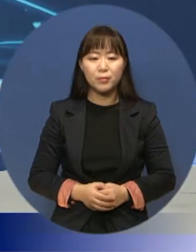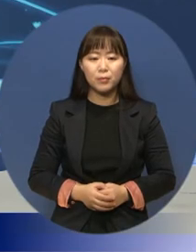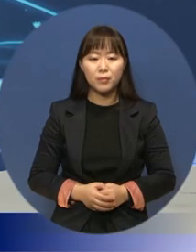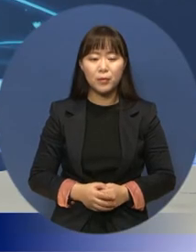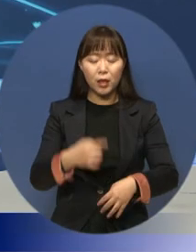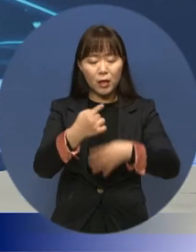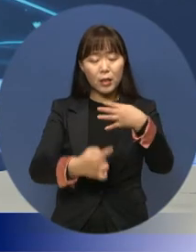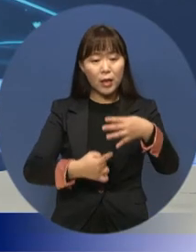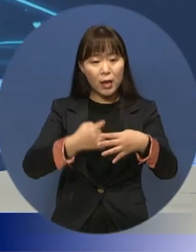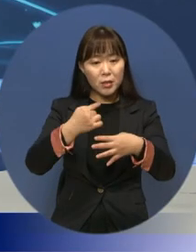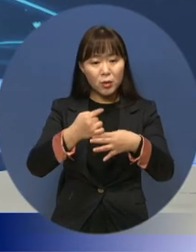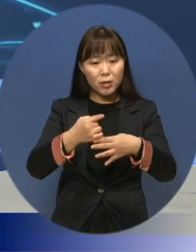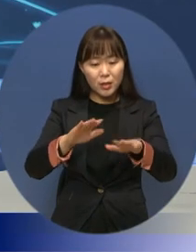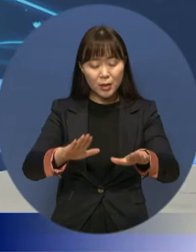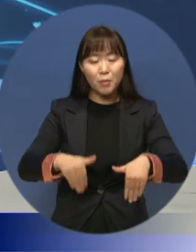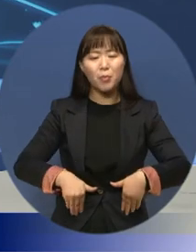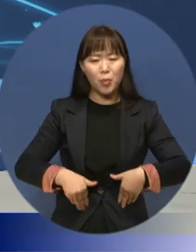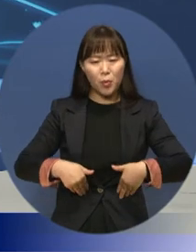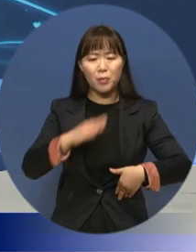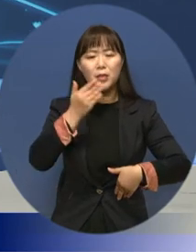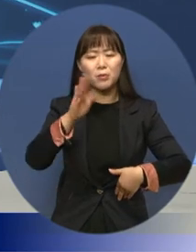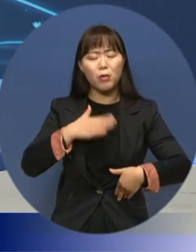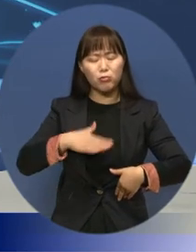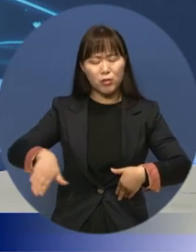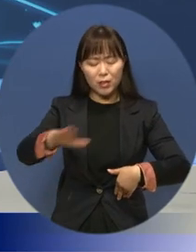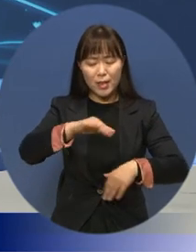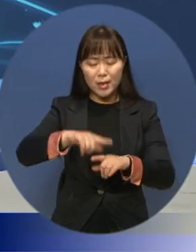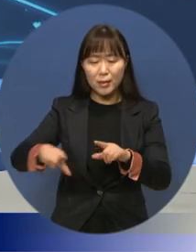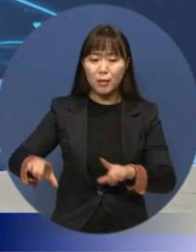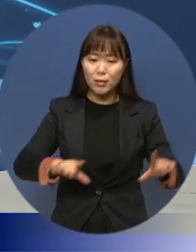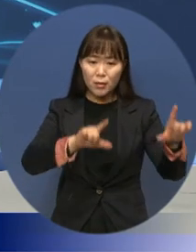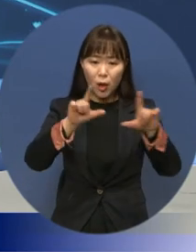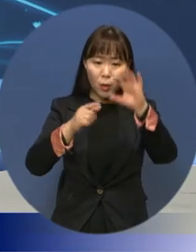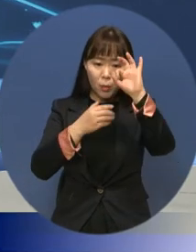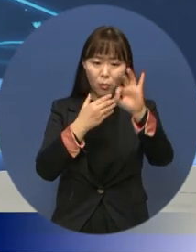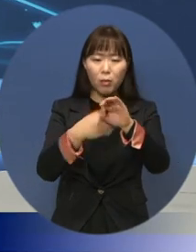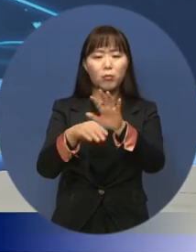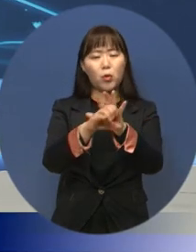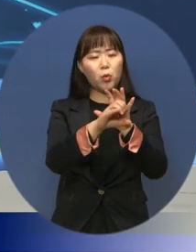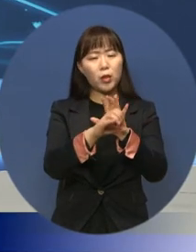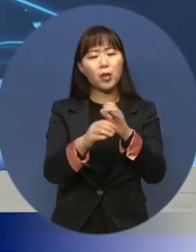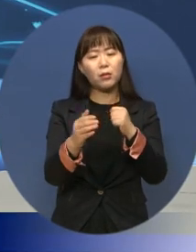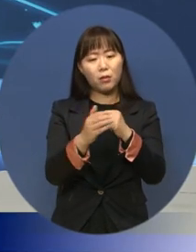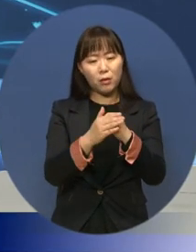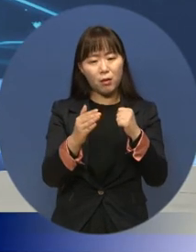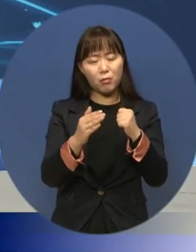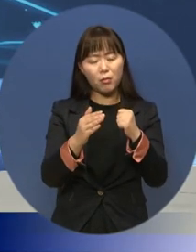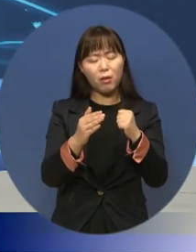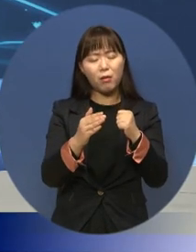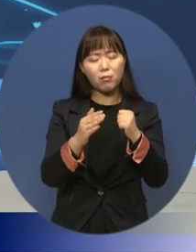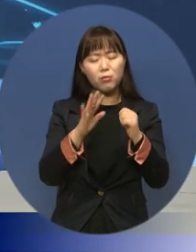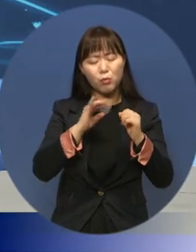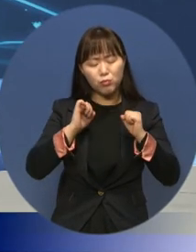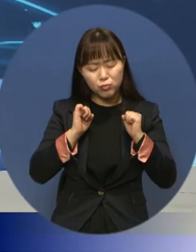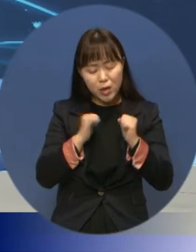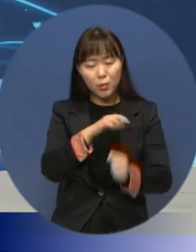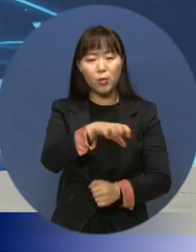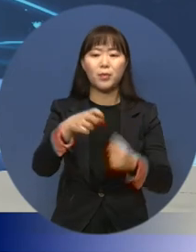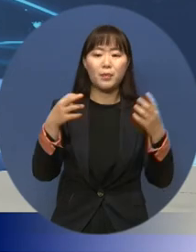계절의 시계는 봄이 됐지만 아직 우리 일상 곳곳에서는 코로나19로 인해 여전히 얼어붙은 곳들이